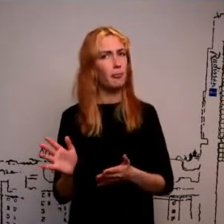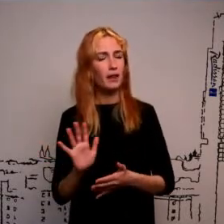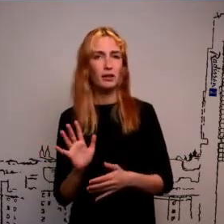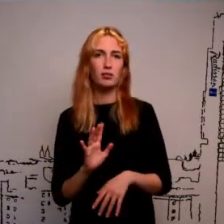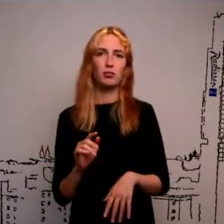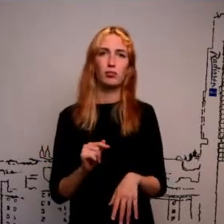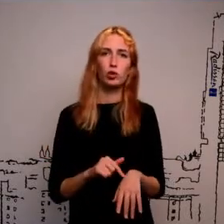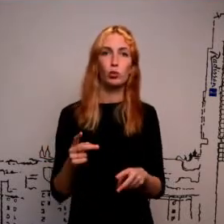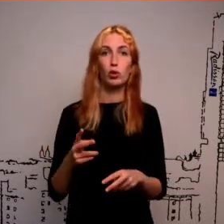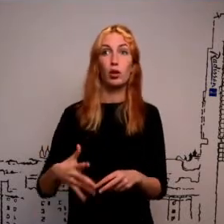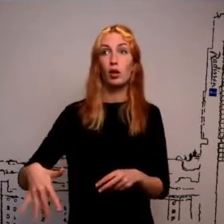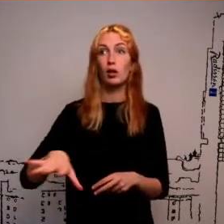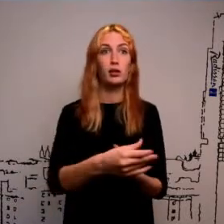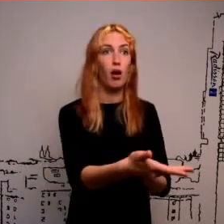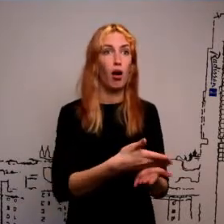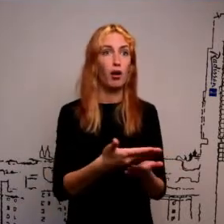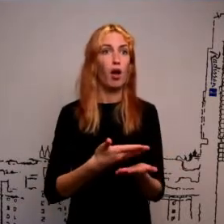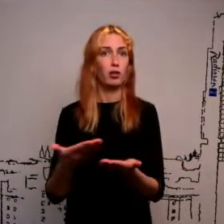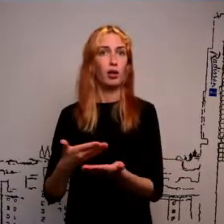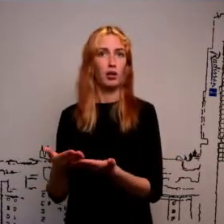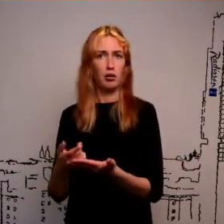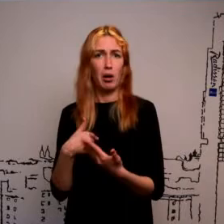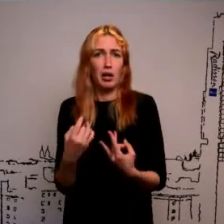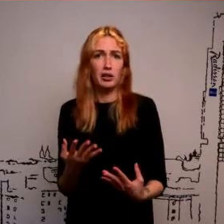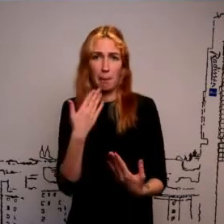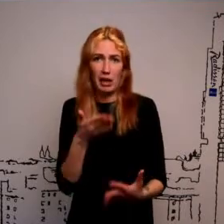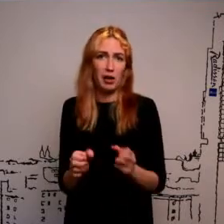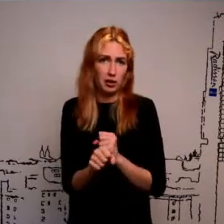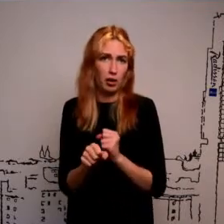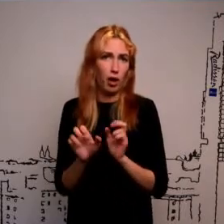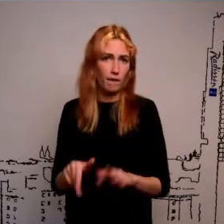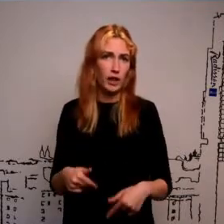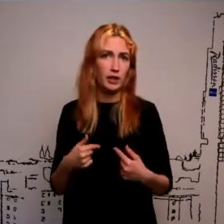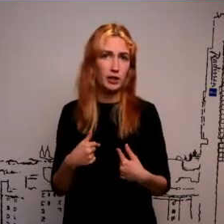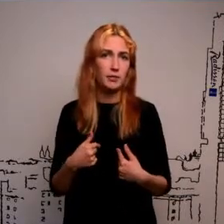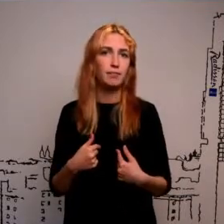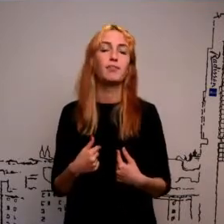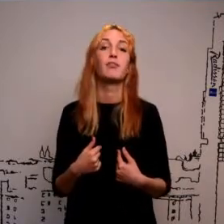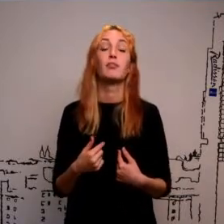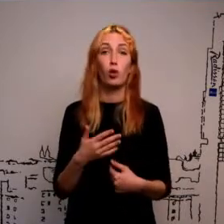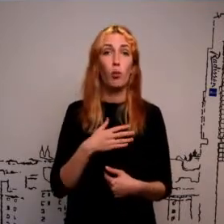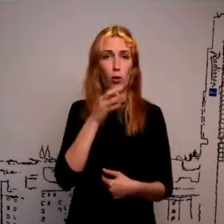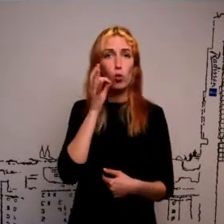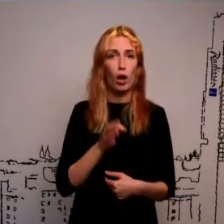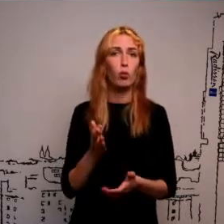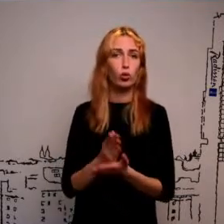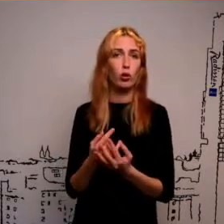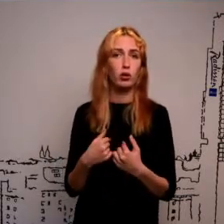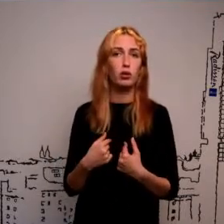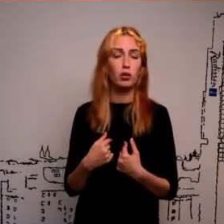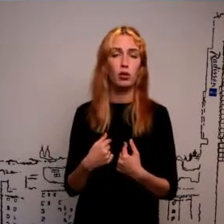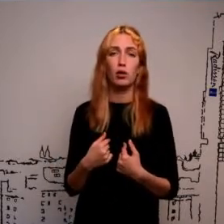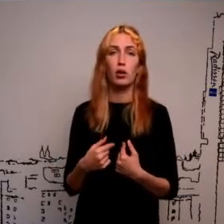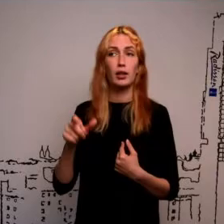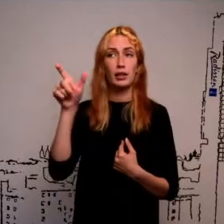selle kõige eest, mida te mulle annate, nagu teha midagi. Mina olen sellise asjaga kokku puutunud küll,